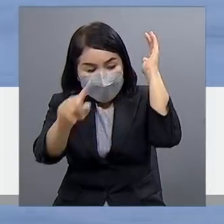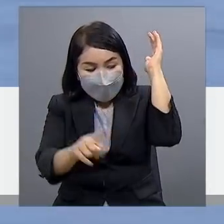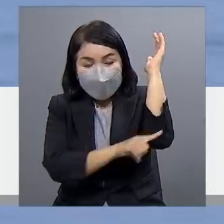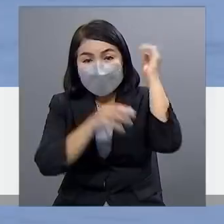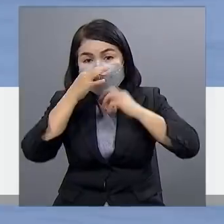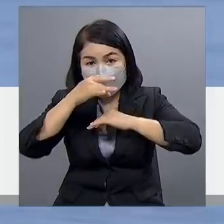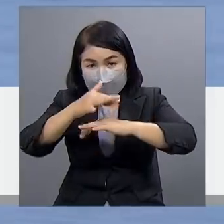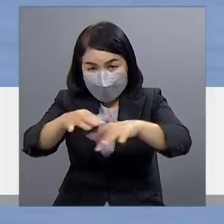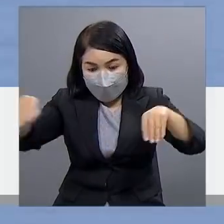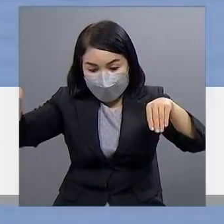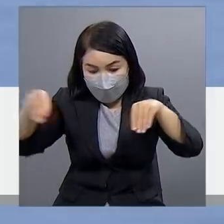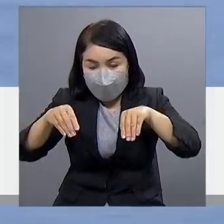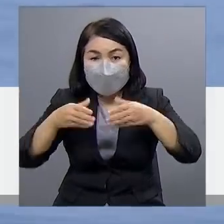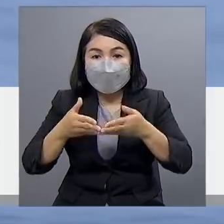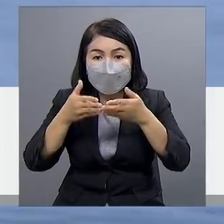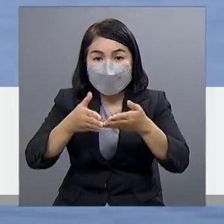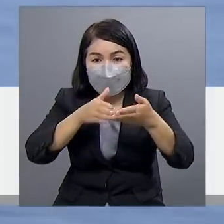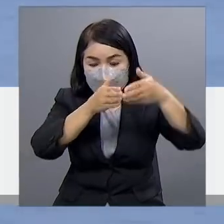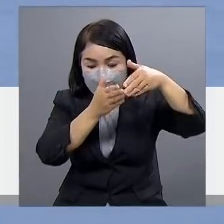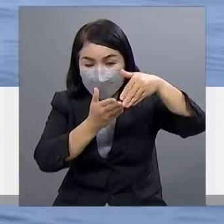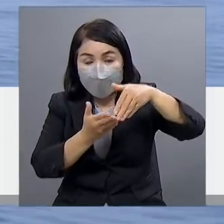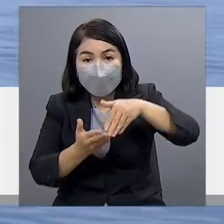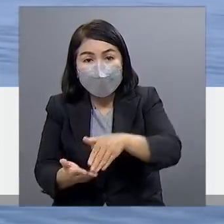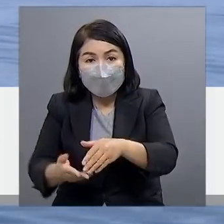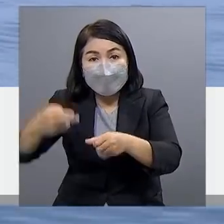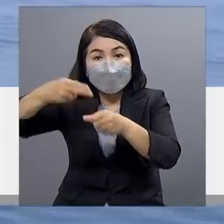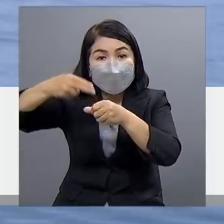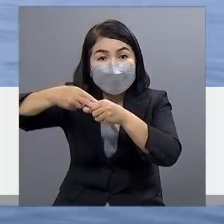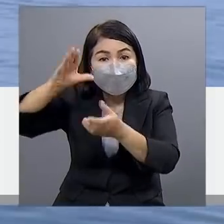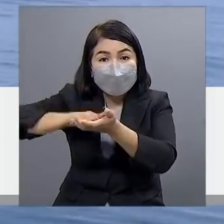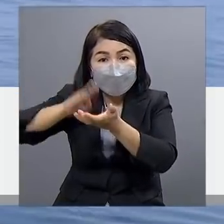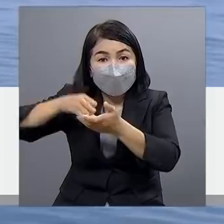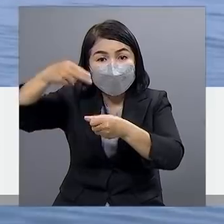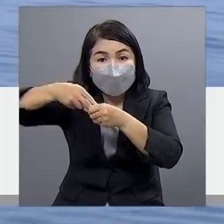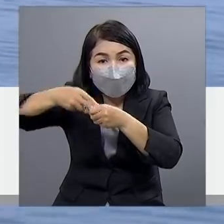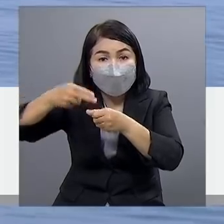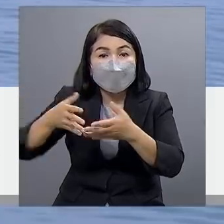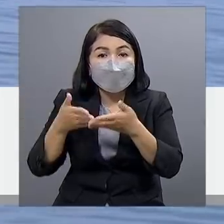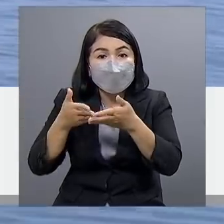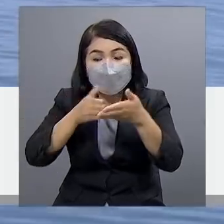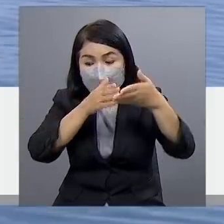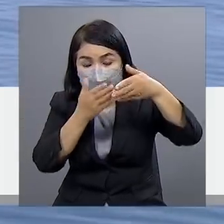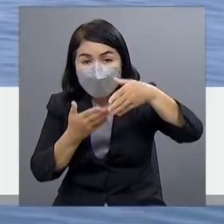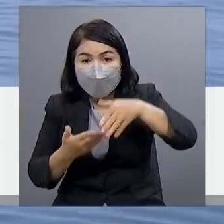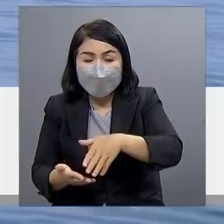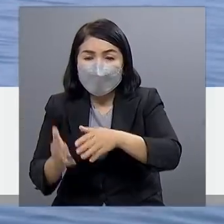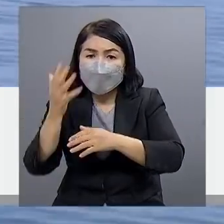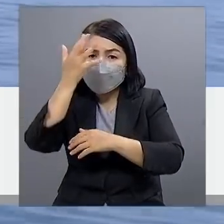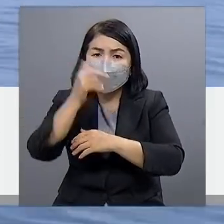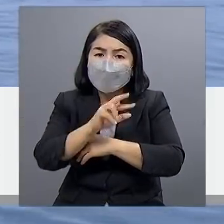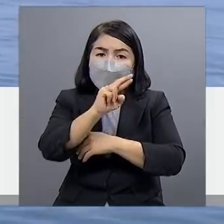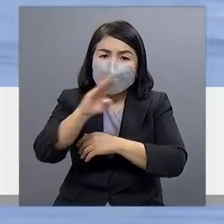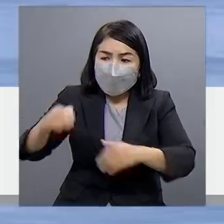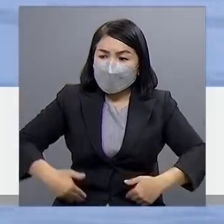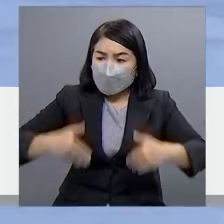ที่เรือน้ำมันจมลงนั้นมีความอ่อนไหวต่อสภาพแวดล้อมเป็นอย่างมากเนื่องจากอ่าวปะทิวมีระบบนิเวศที่หลากหลาย